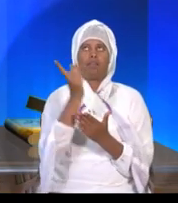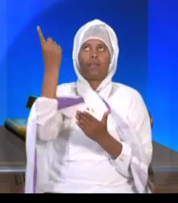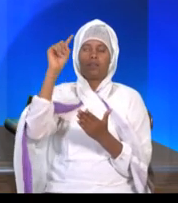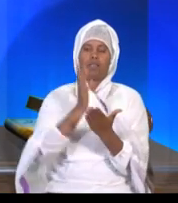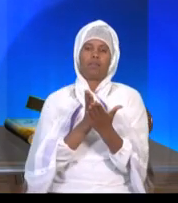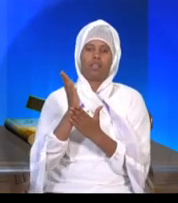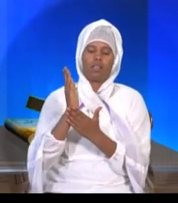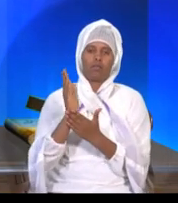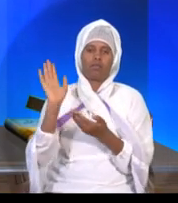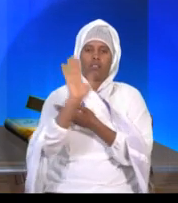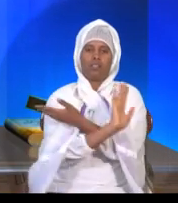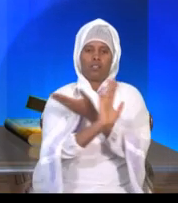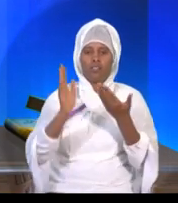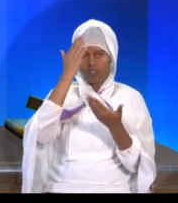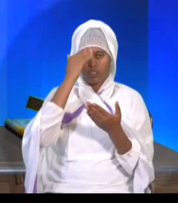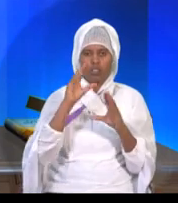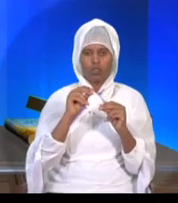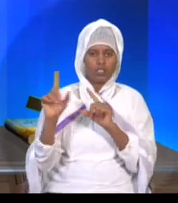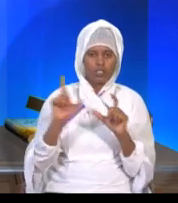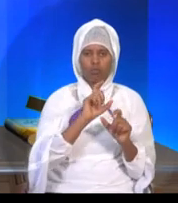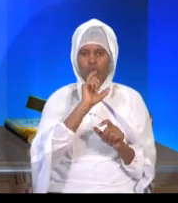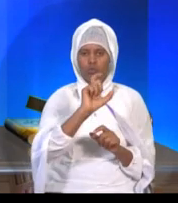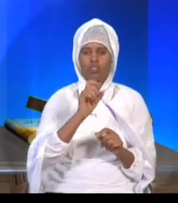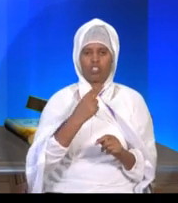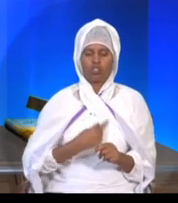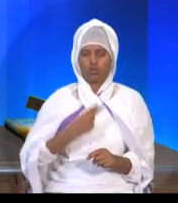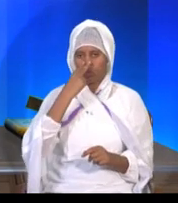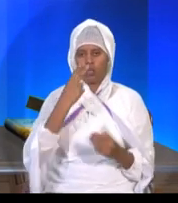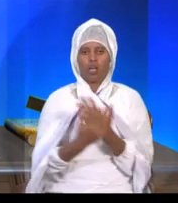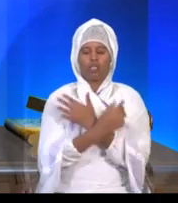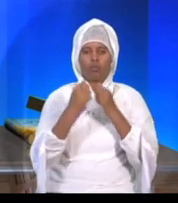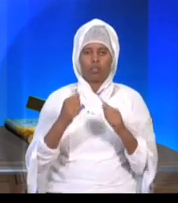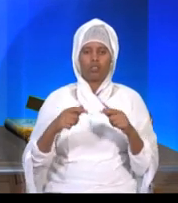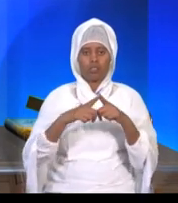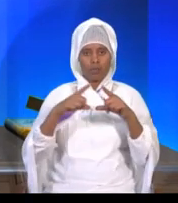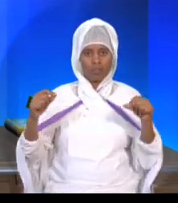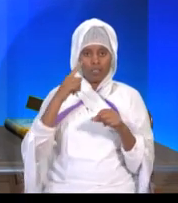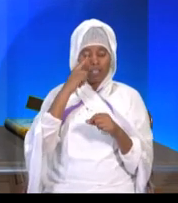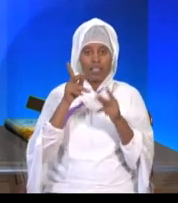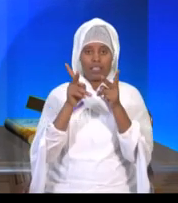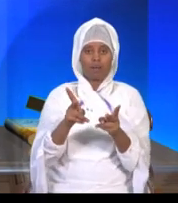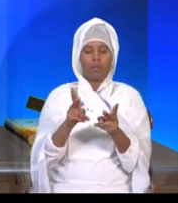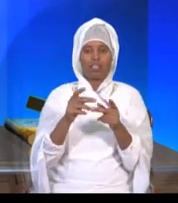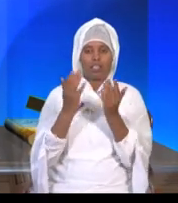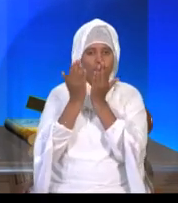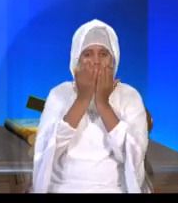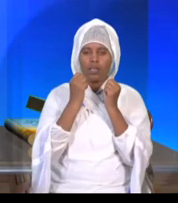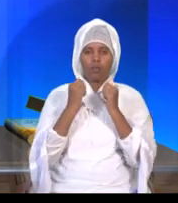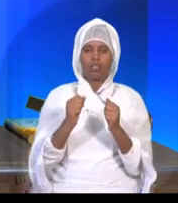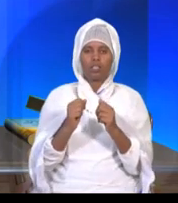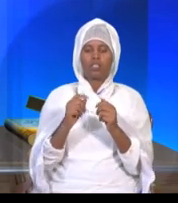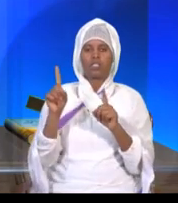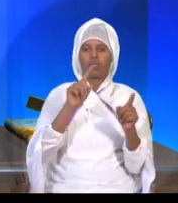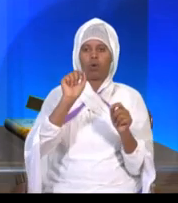بوز مرحانيت كتر إدا أقبا أمبر نات متحازك تري أقباني نتي بوستا زي تسدل كاي كتسبه زي قبا